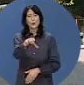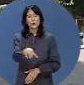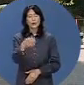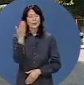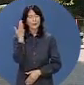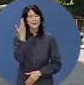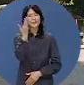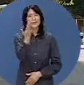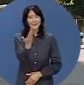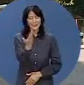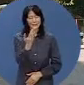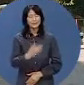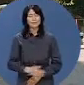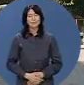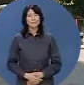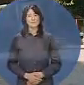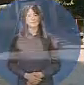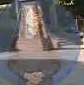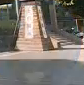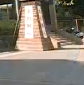気軽にご連絡